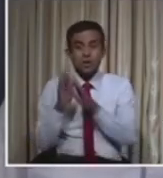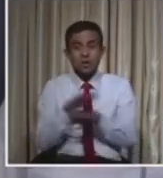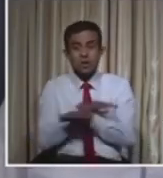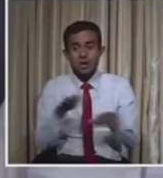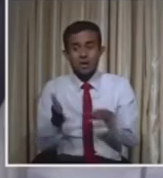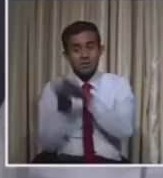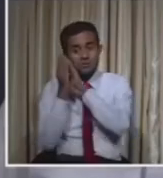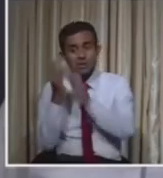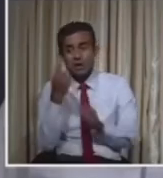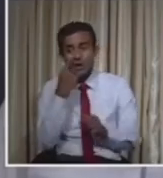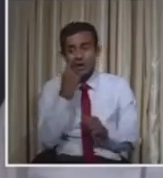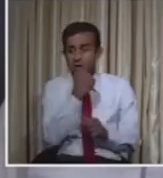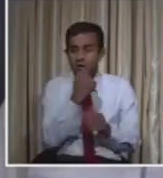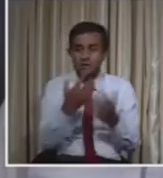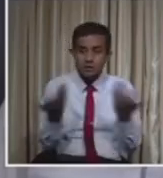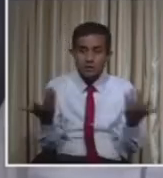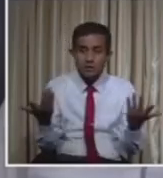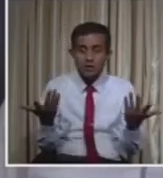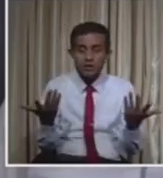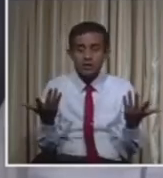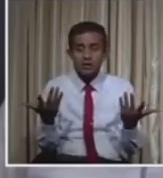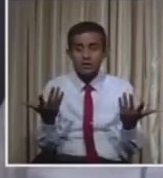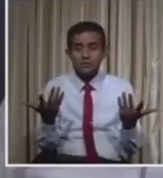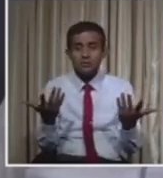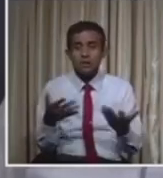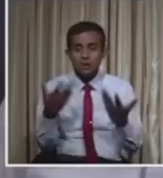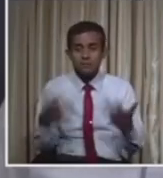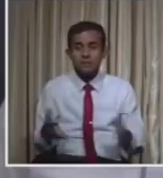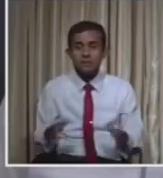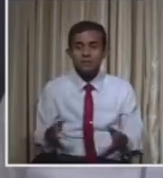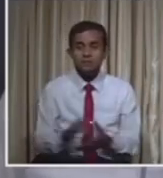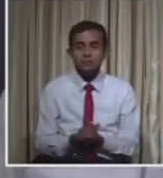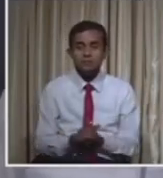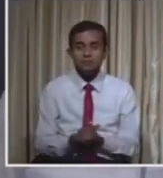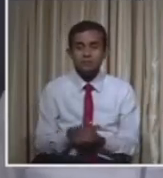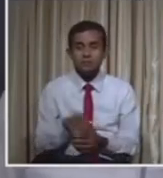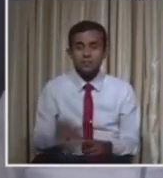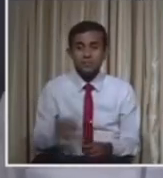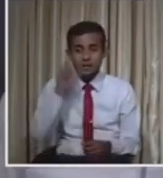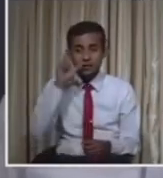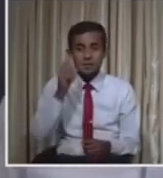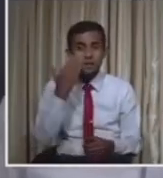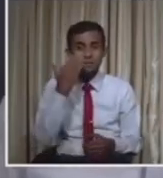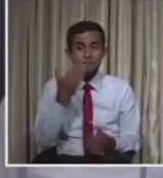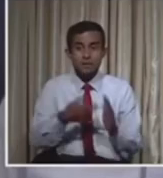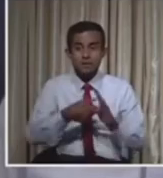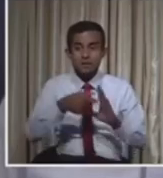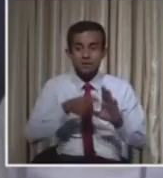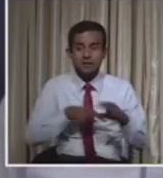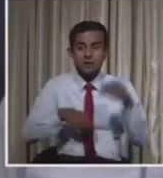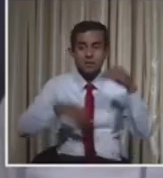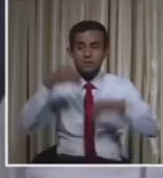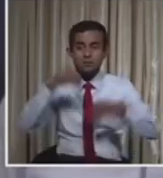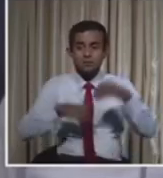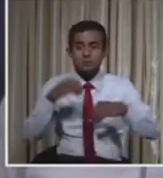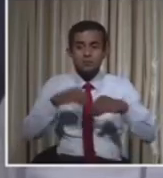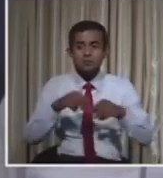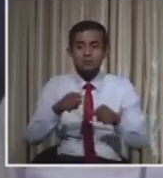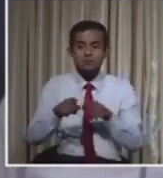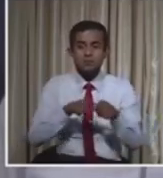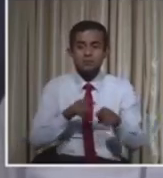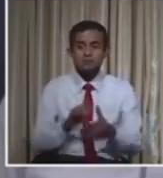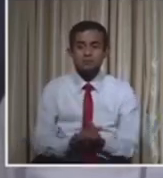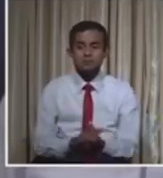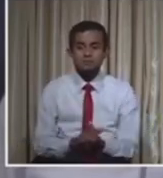දෙක නැහැ එවැනි අහිංසක තත්ත්වයකට මතු වුණේ දැන් බලනවා ඒක පෙන්වන්න යන්න දේශපාලන විද්‍යාවක් කියලා නම්